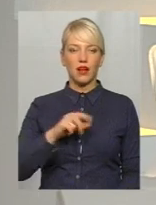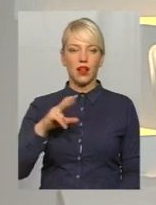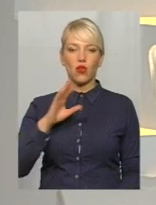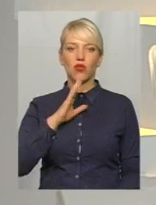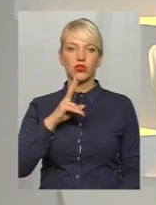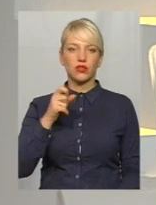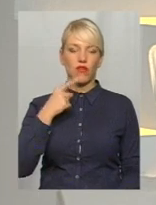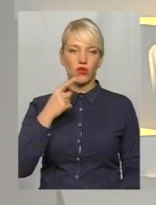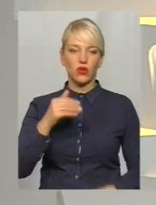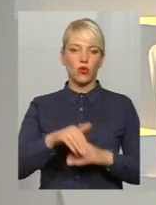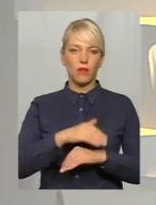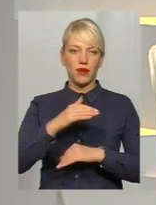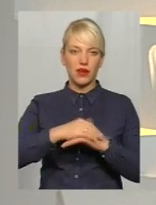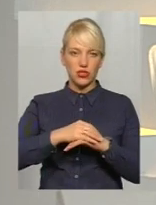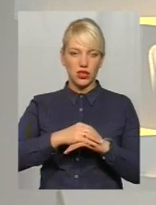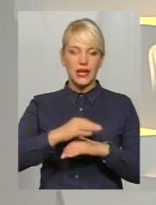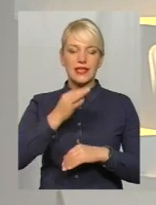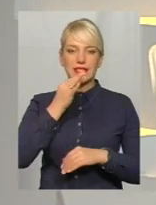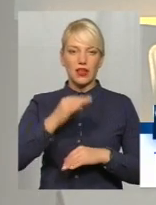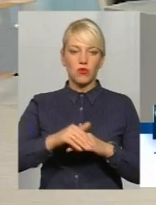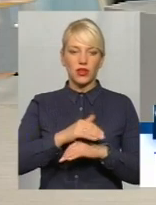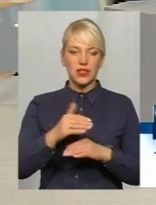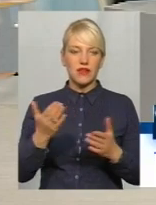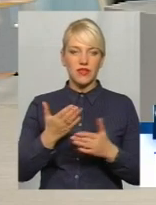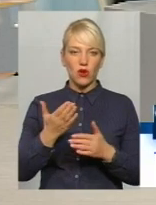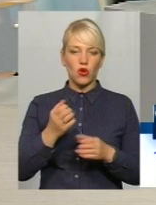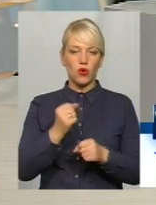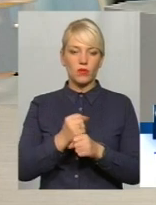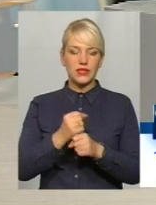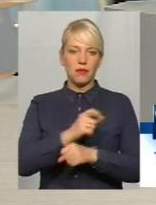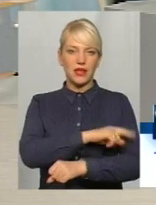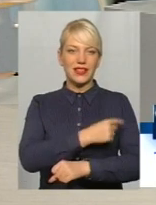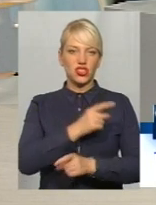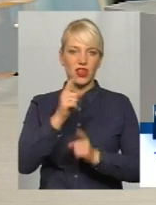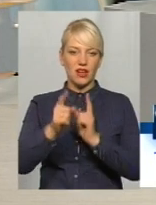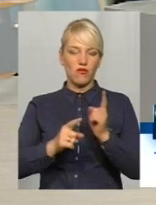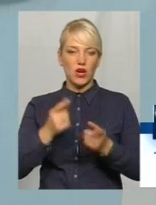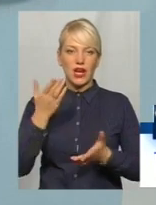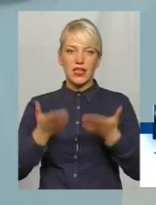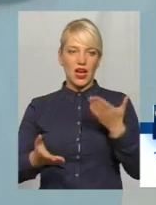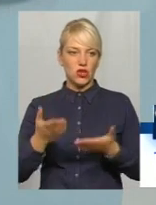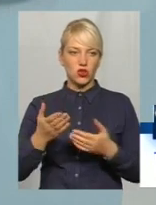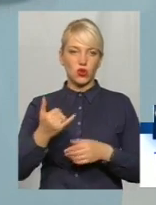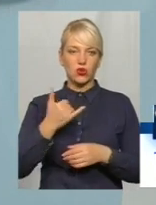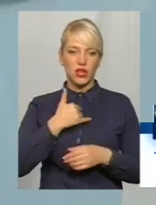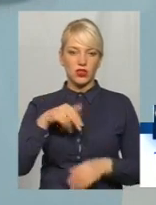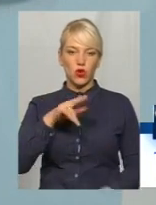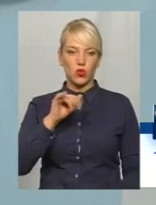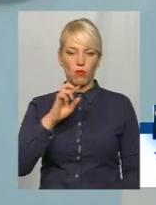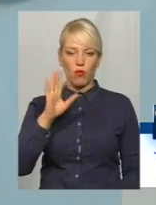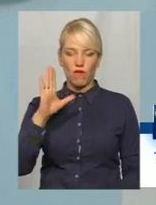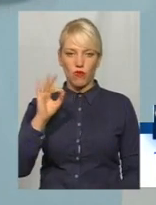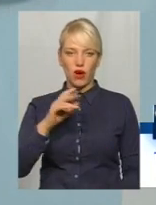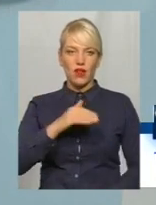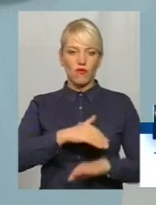Алло, ми вас чуємо. Добрий вечір. Скажіть, будь ласка, для кого робиться медична реформа? Якщо в нас погодити речка